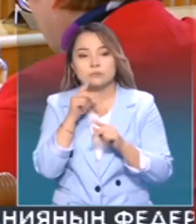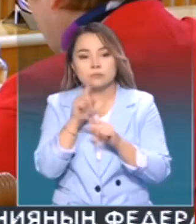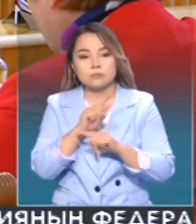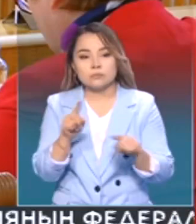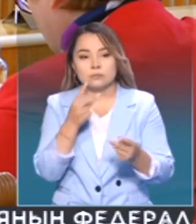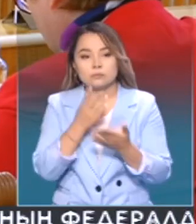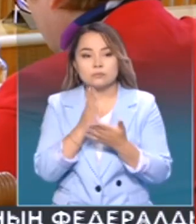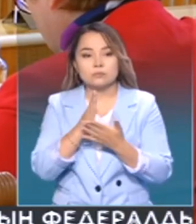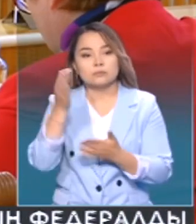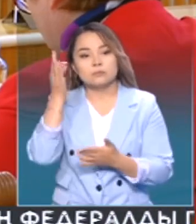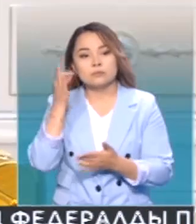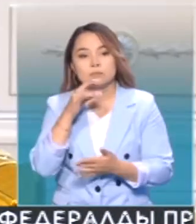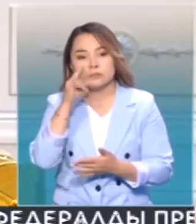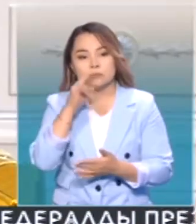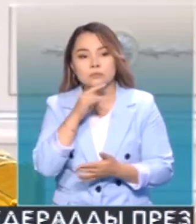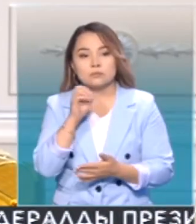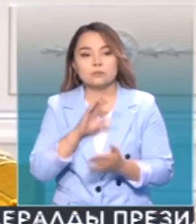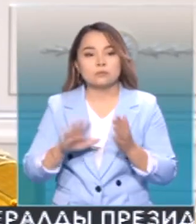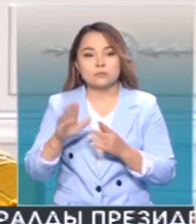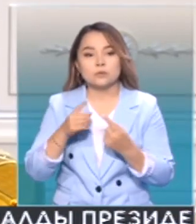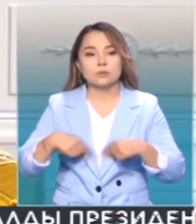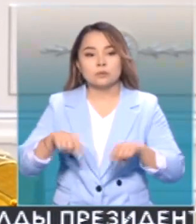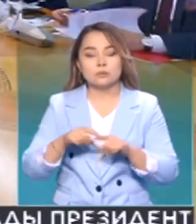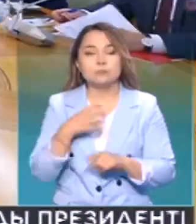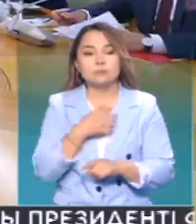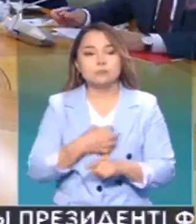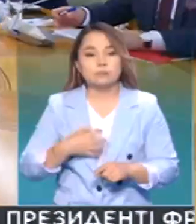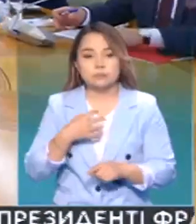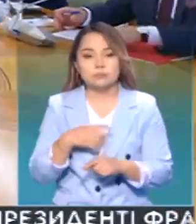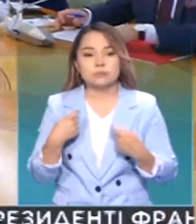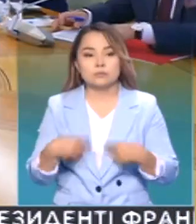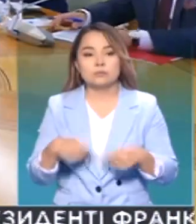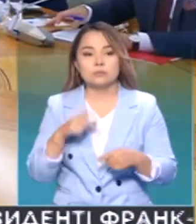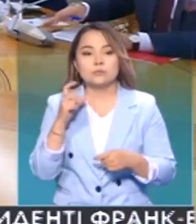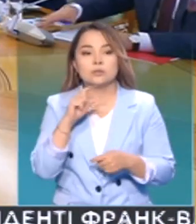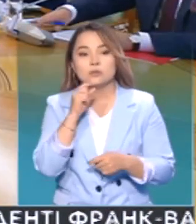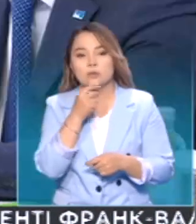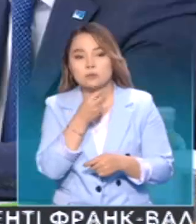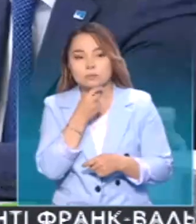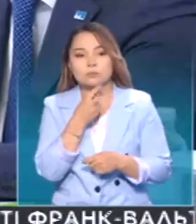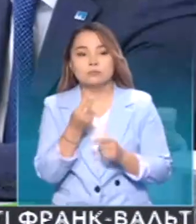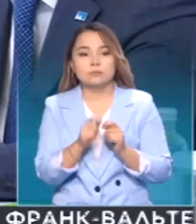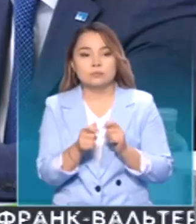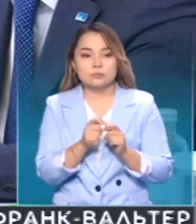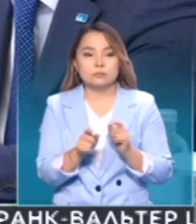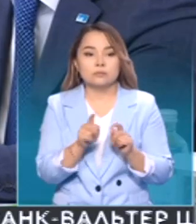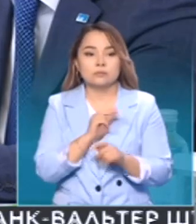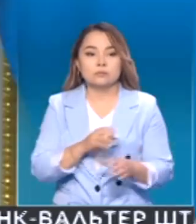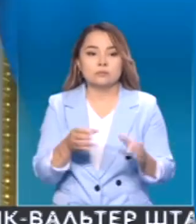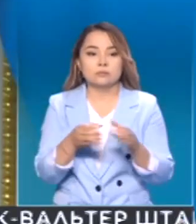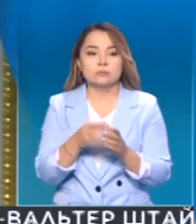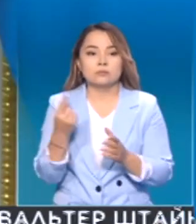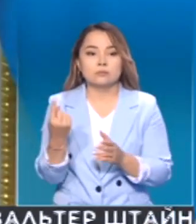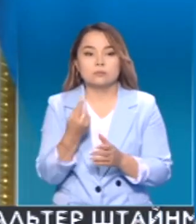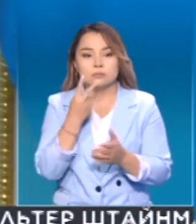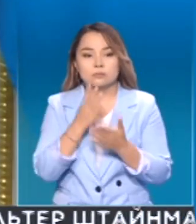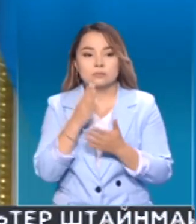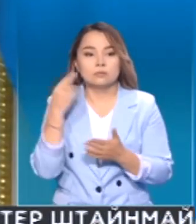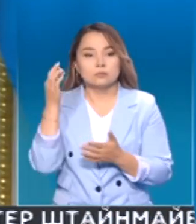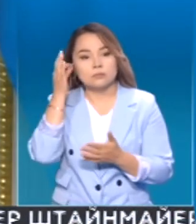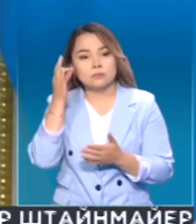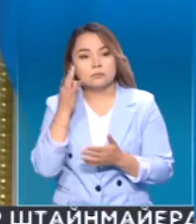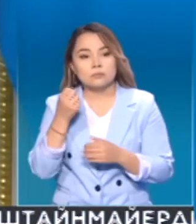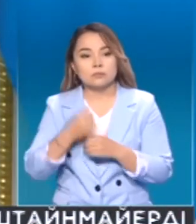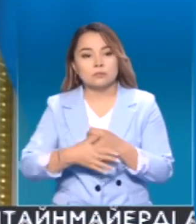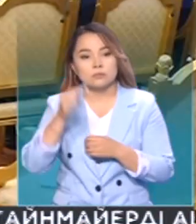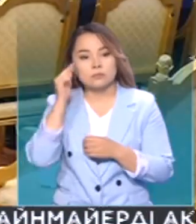Жалпы Германия Қазақстанның Европалық одақтағы маңызды сауда экономикалық және инвестициялық серіктестерінің бірі. Германияның Орталық